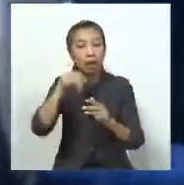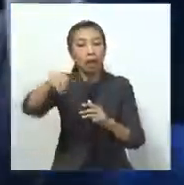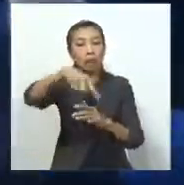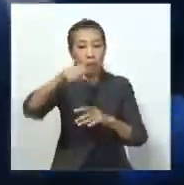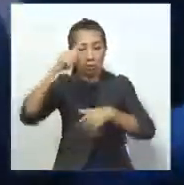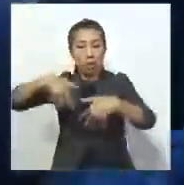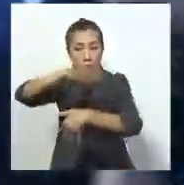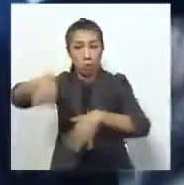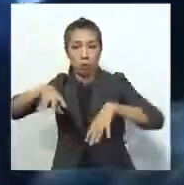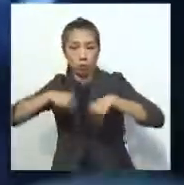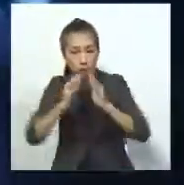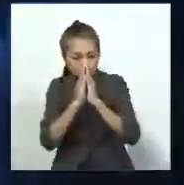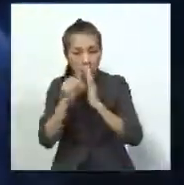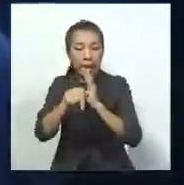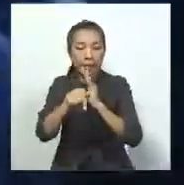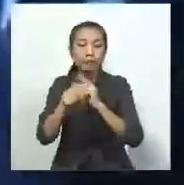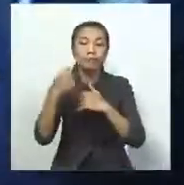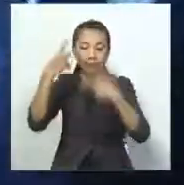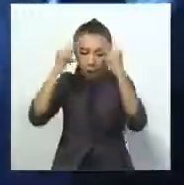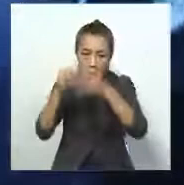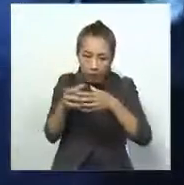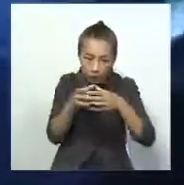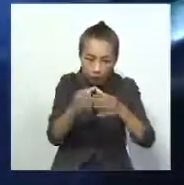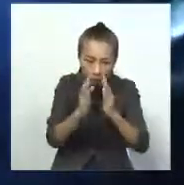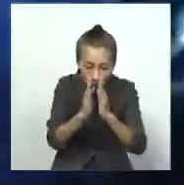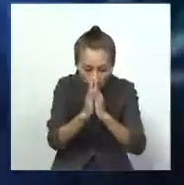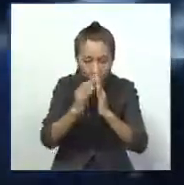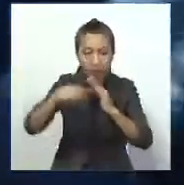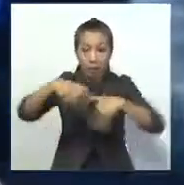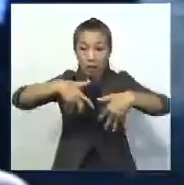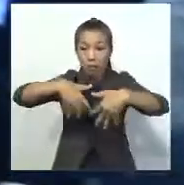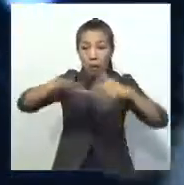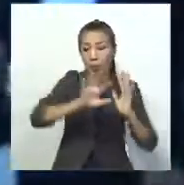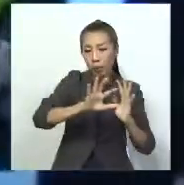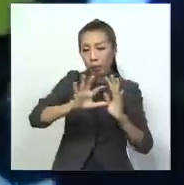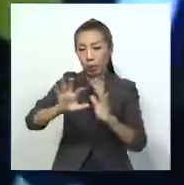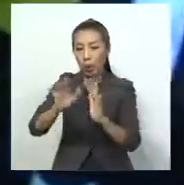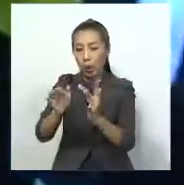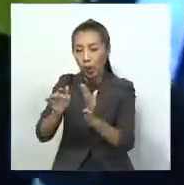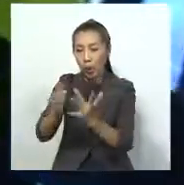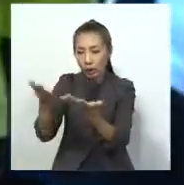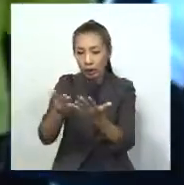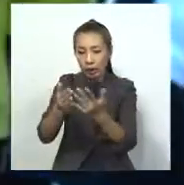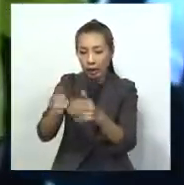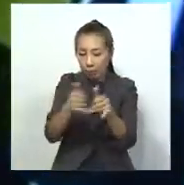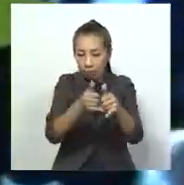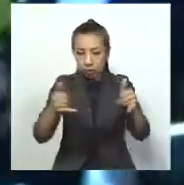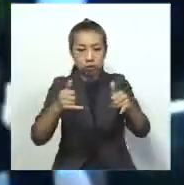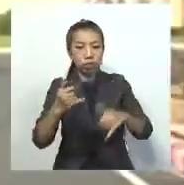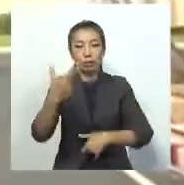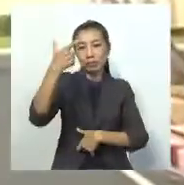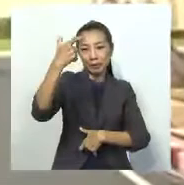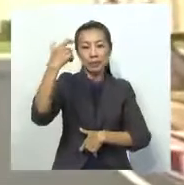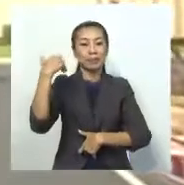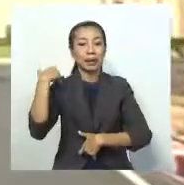ใจชาวขอนแก่นเพื่อความเป็นสิริมงคลโดยมีพี่น้องประชาชนชาวขอนแก่นมารอต้อนรับและขอถ่ายรูปเซลฟี่จำนวนม